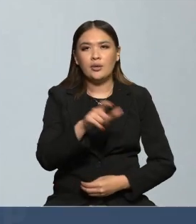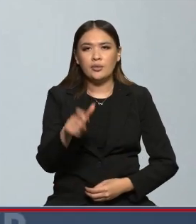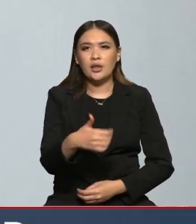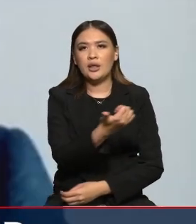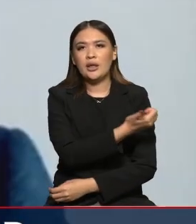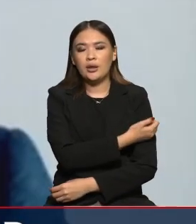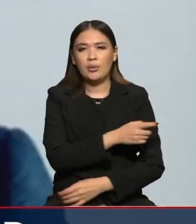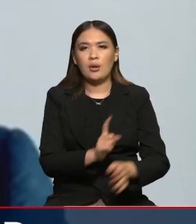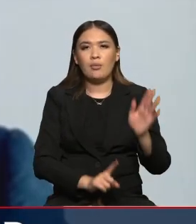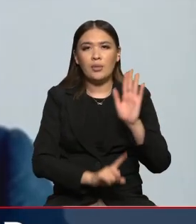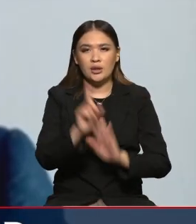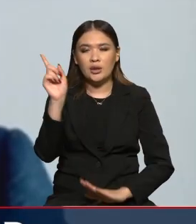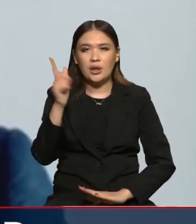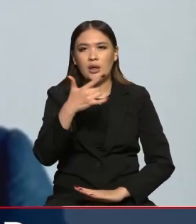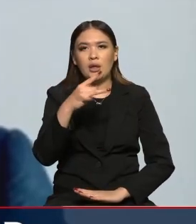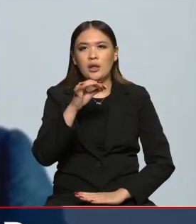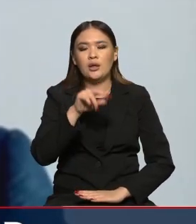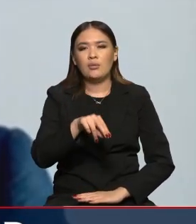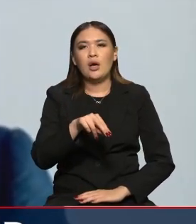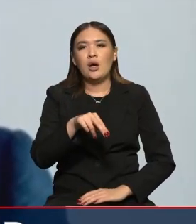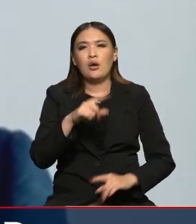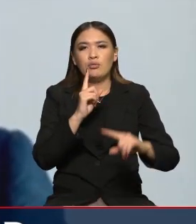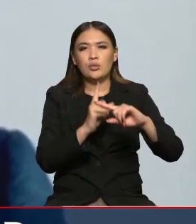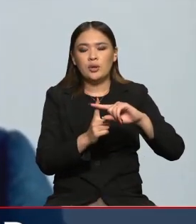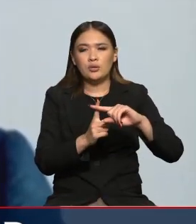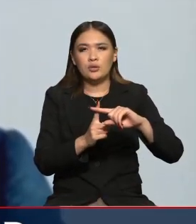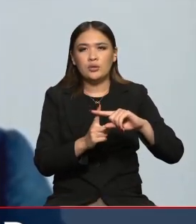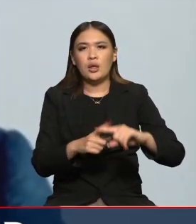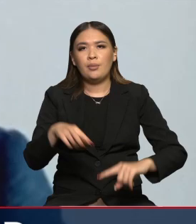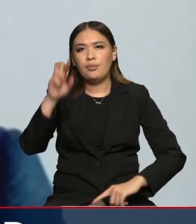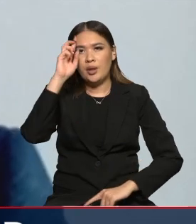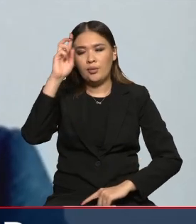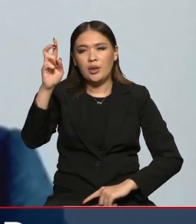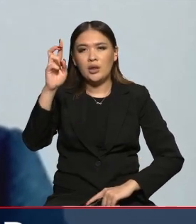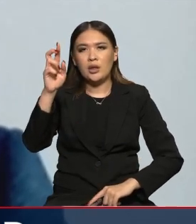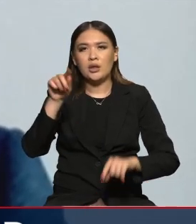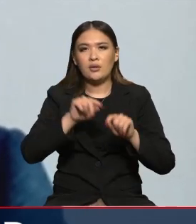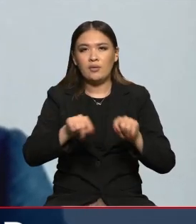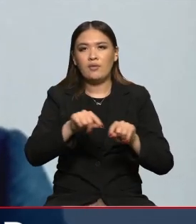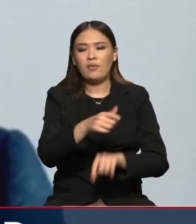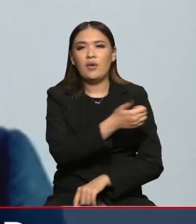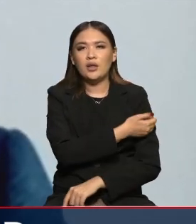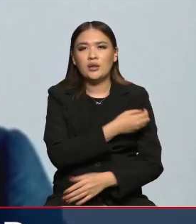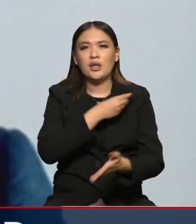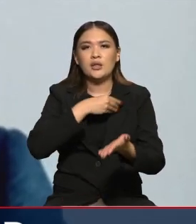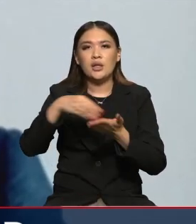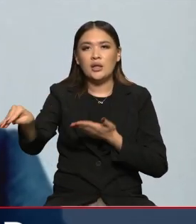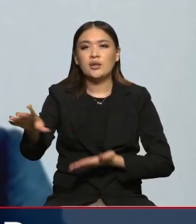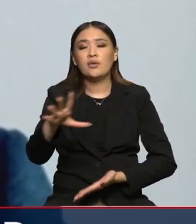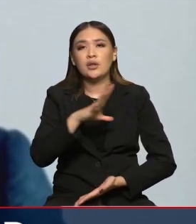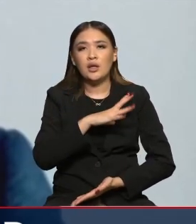жұмыстары басталды. Грипол плюс деген Ресей мемлекеті өндіретін вакцинаны сатып